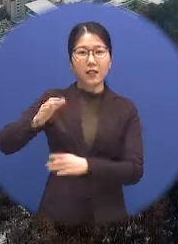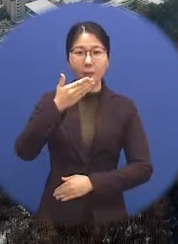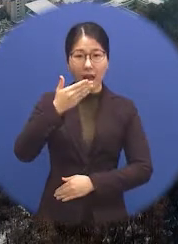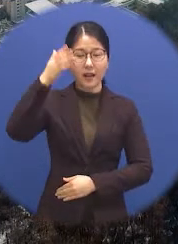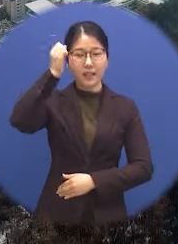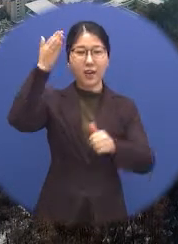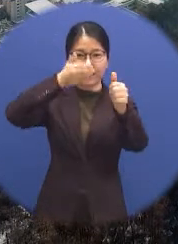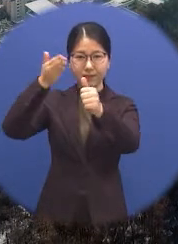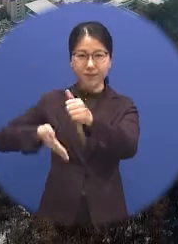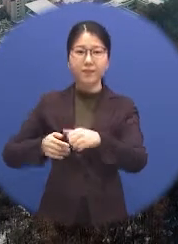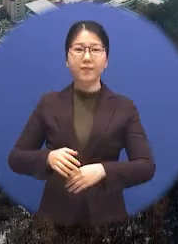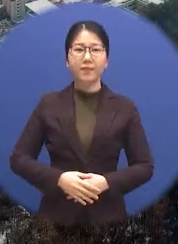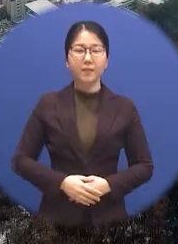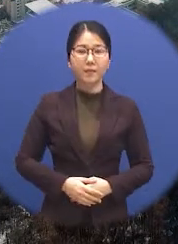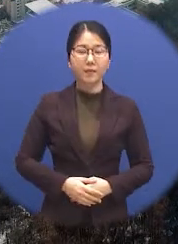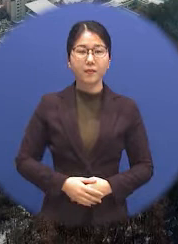시 참고하시길 바랍니다.